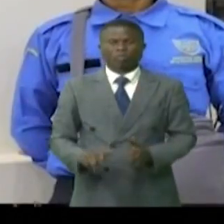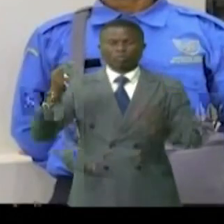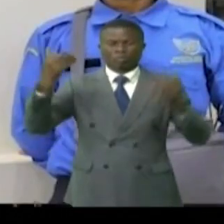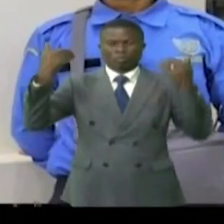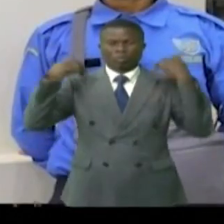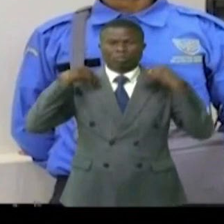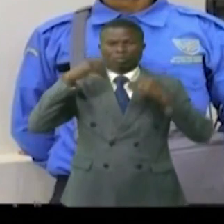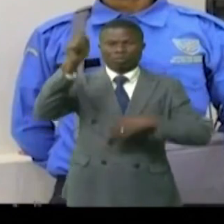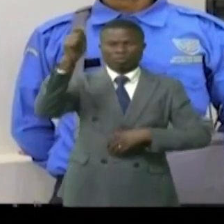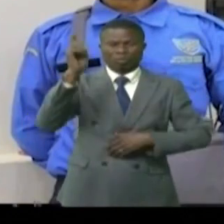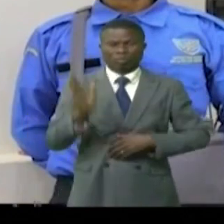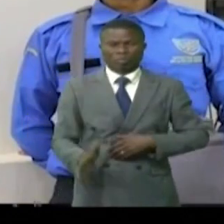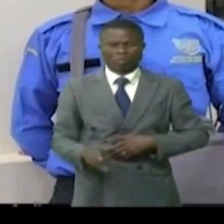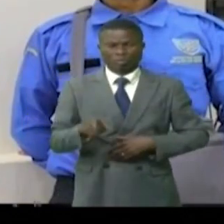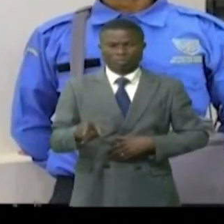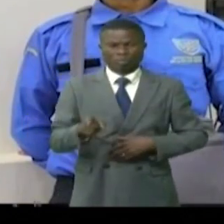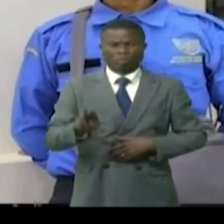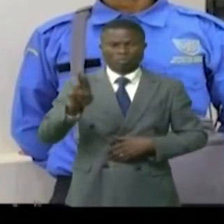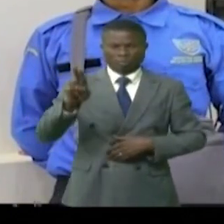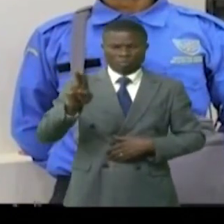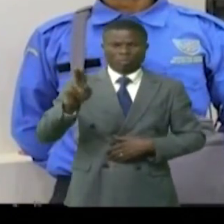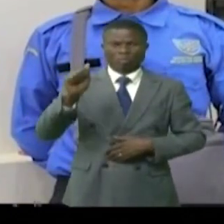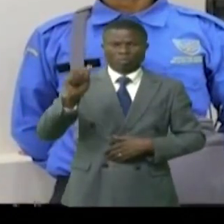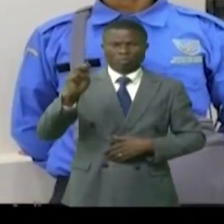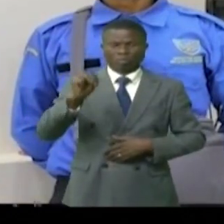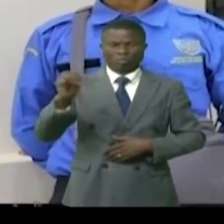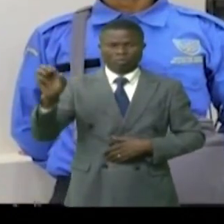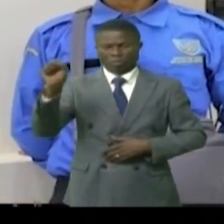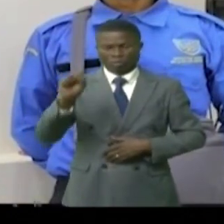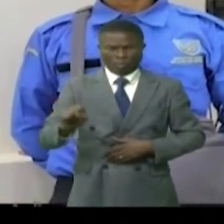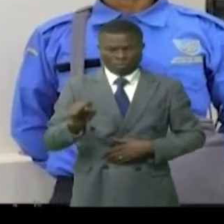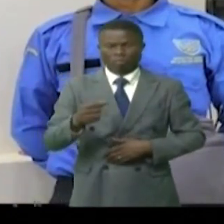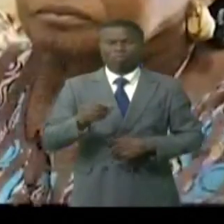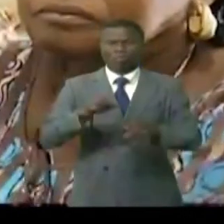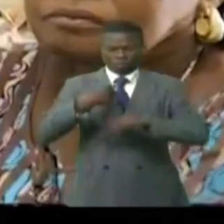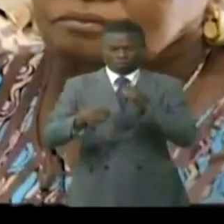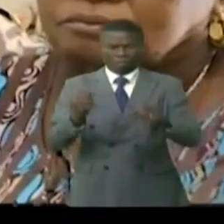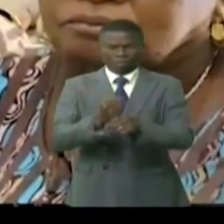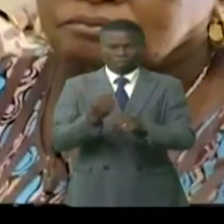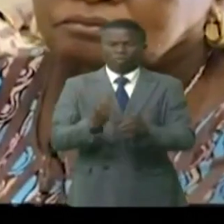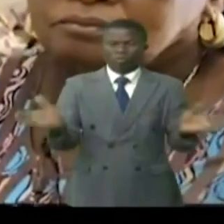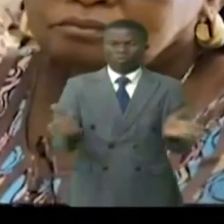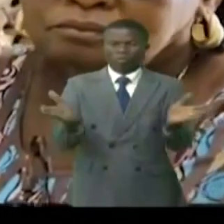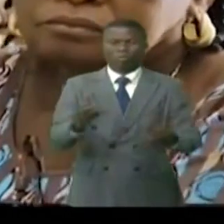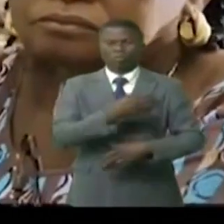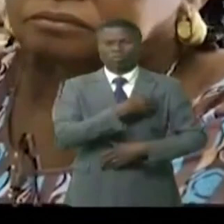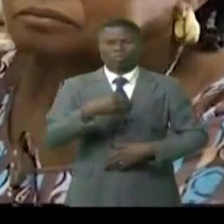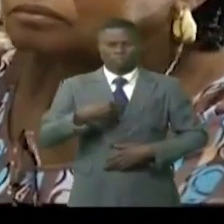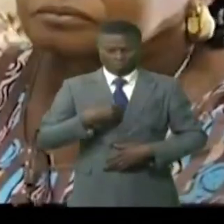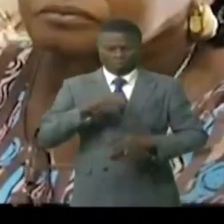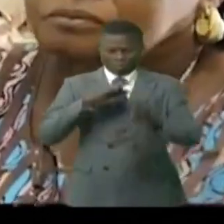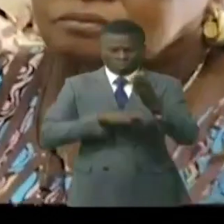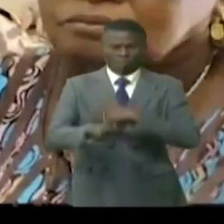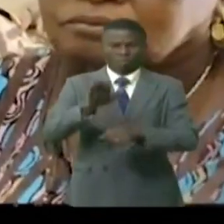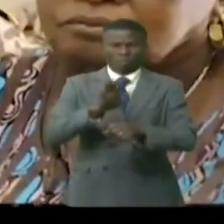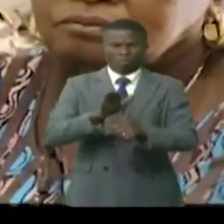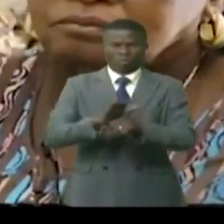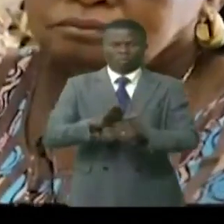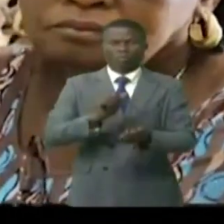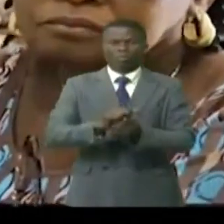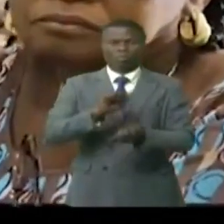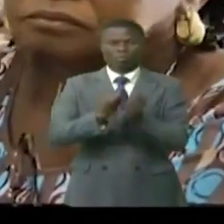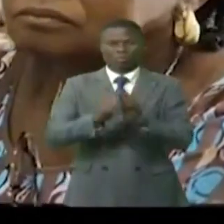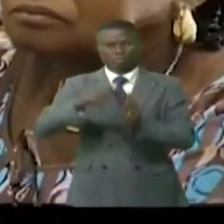commissaire d'honneur Raoul Tchaloui, qui a ouvert le travaux, en a profité pour encourager les femmes à se lancer massivement dans la